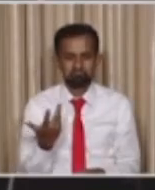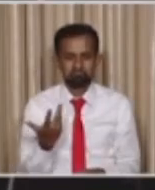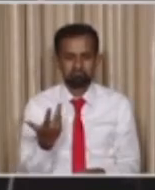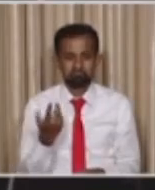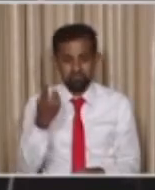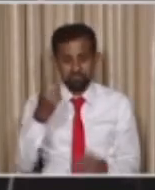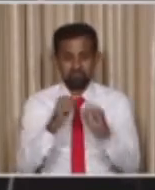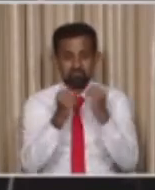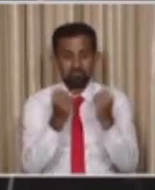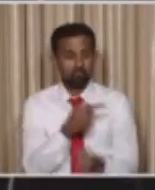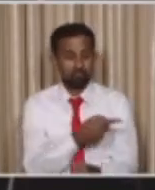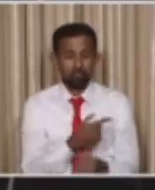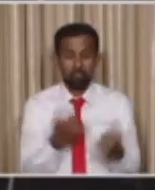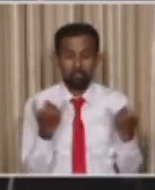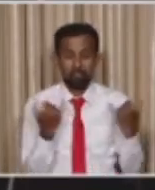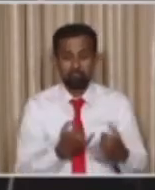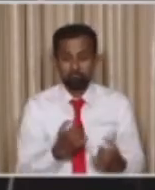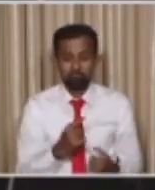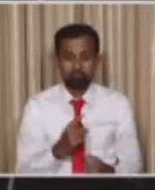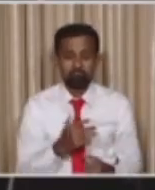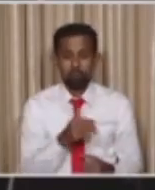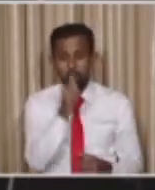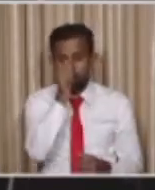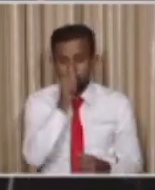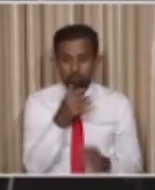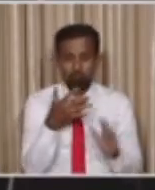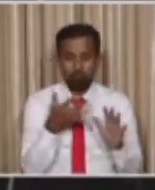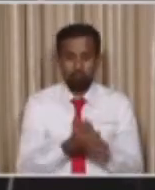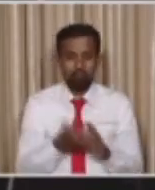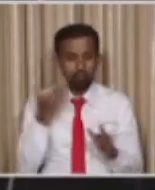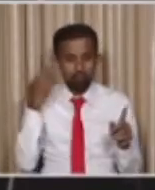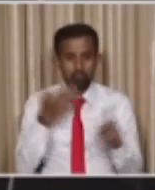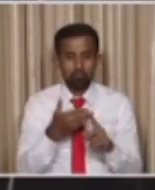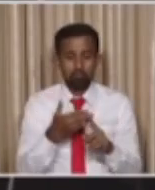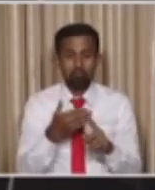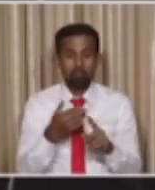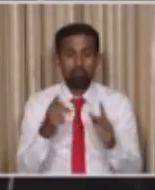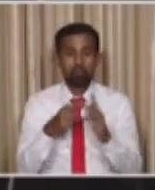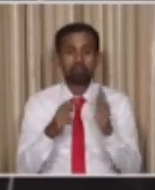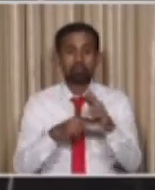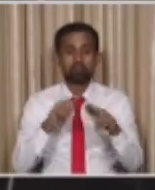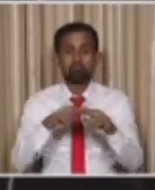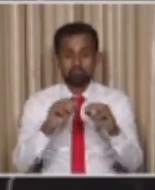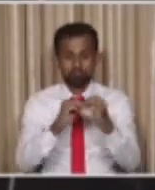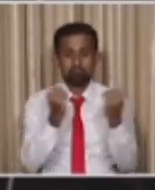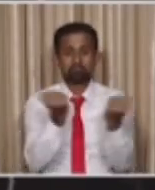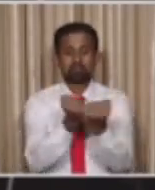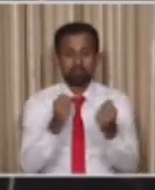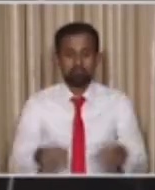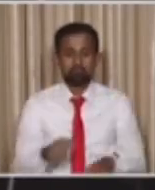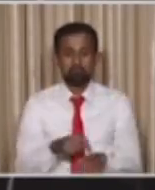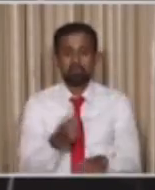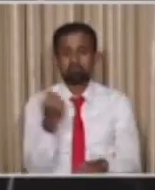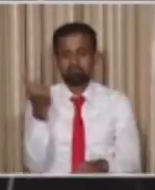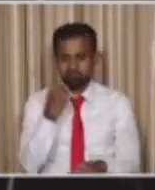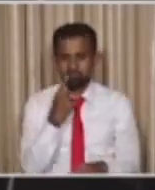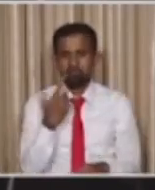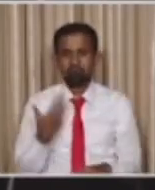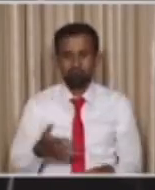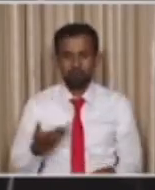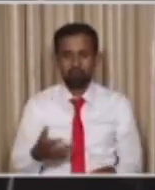आयतने तीन अकार्यक्षमतावे सह दूषणे पिलिबदव जात्यांतर मूल्यारमुदल पवा मेवन कोट दनुंदील तीनो